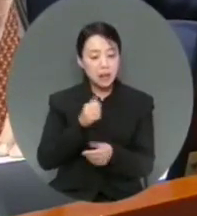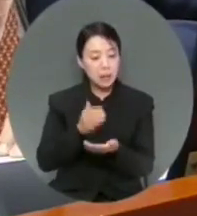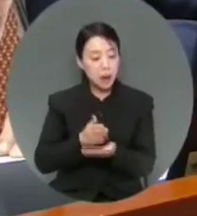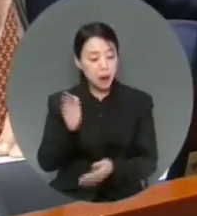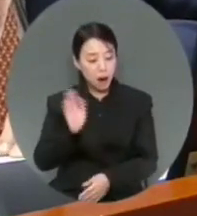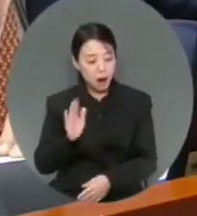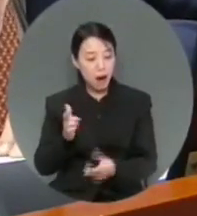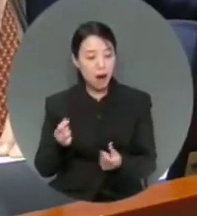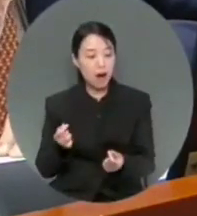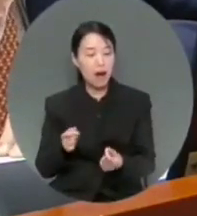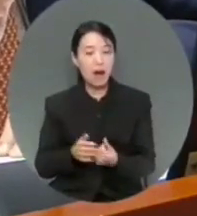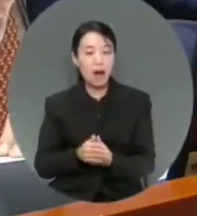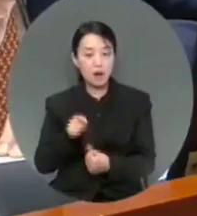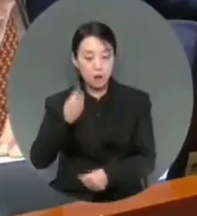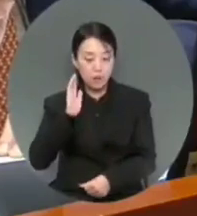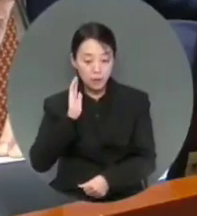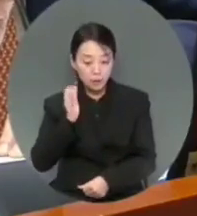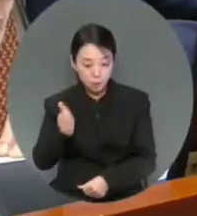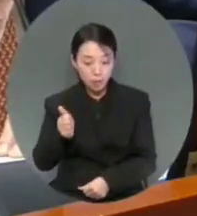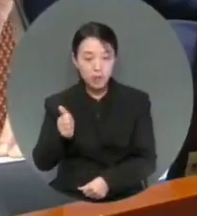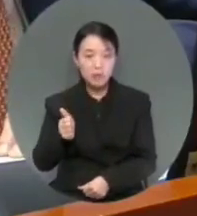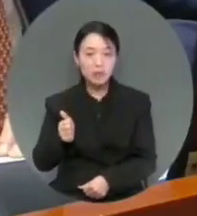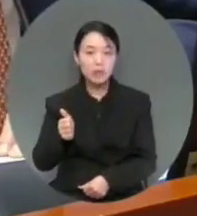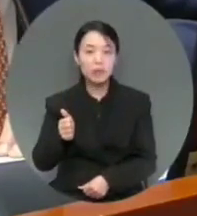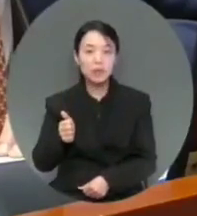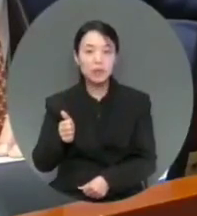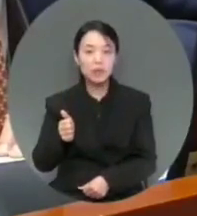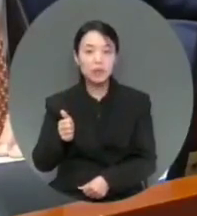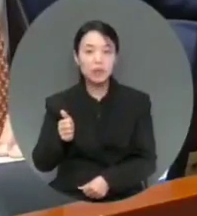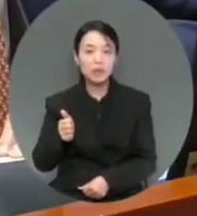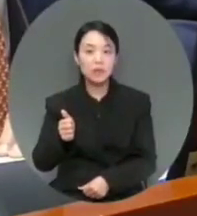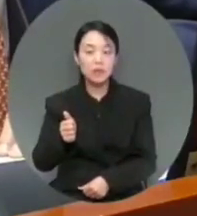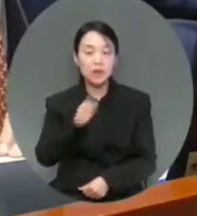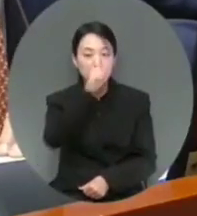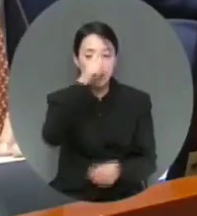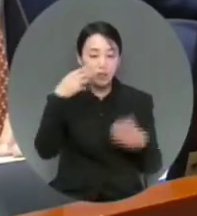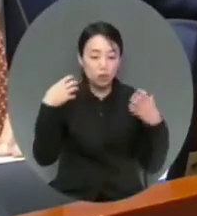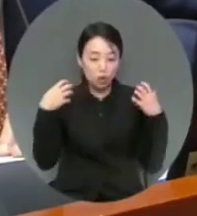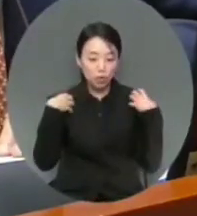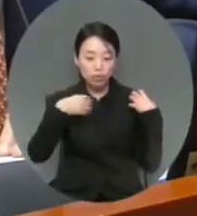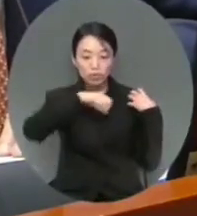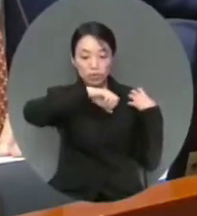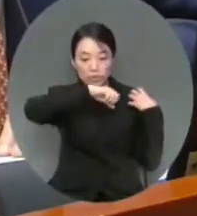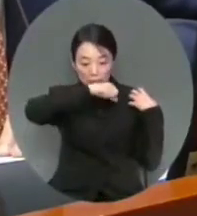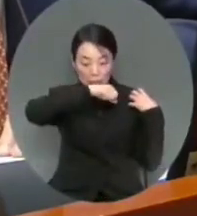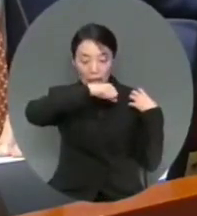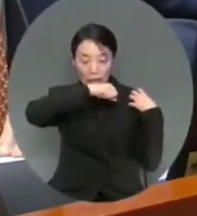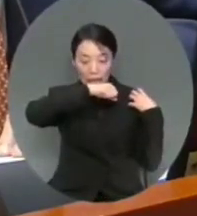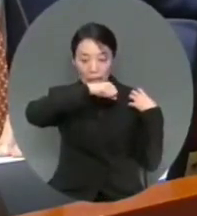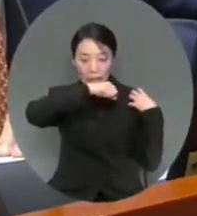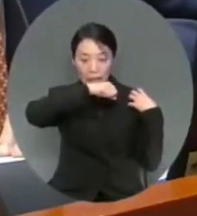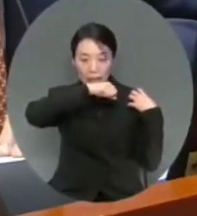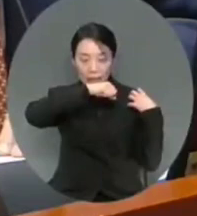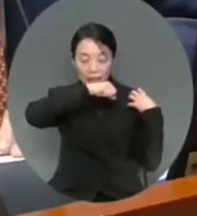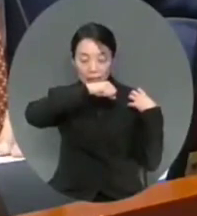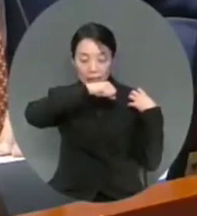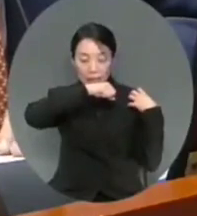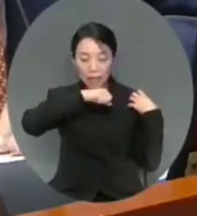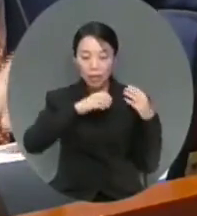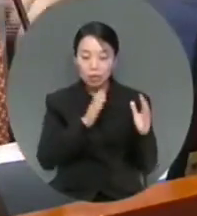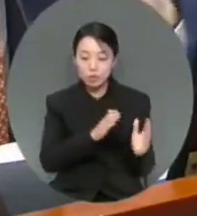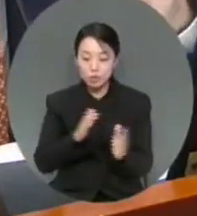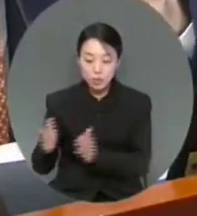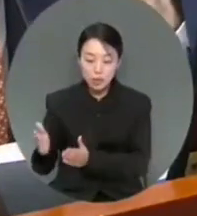들리는데요. 그건 정부 측 인사들만 그렇게 생각하세요. 대통령께서 정부 예산안을 제출을 국회에 했고, 또그